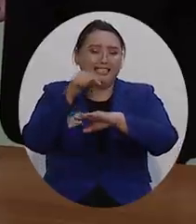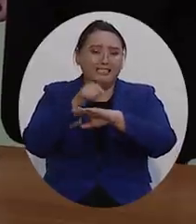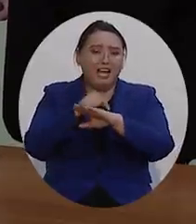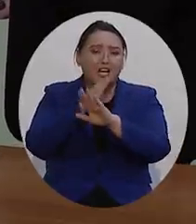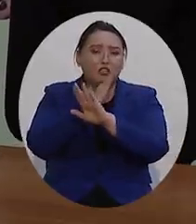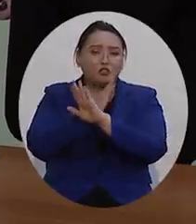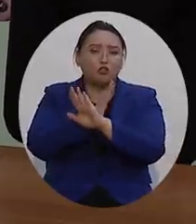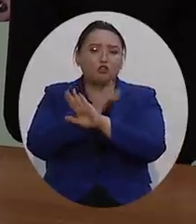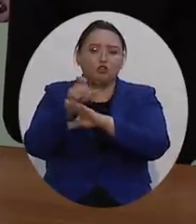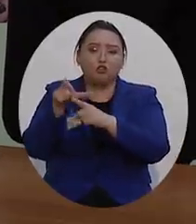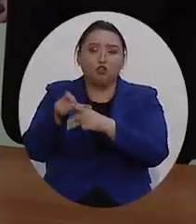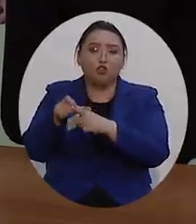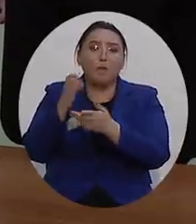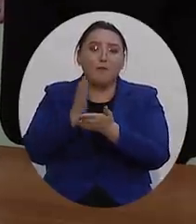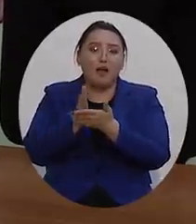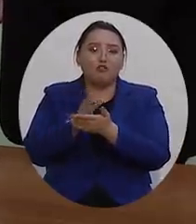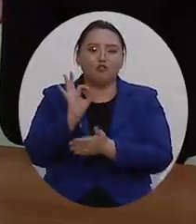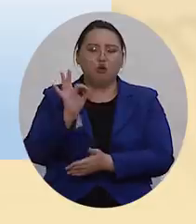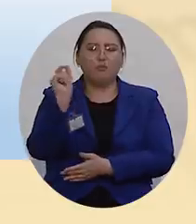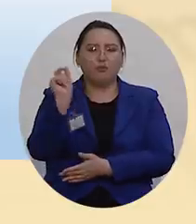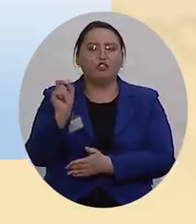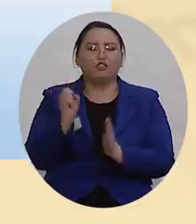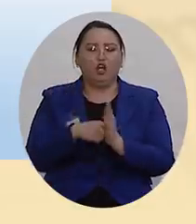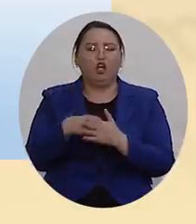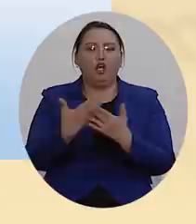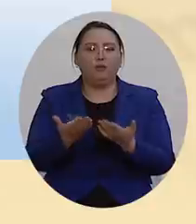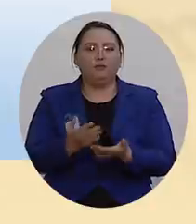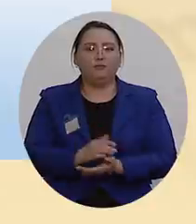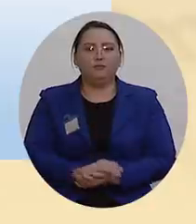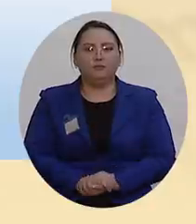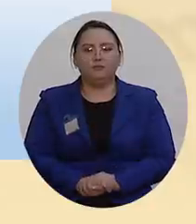учраас зөв бичээрэй хүмүүдээ.